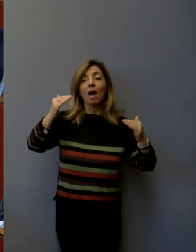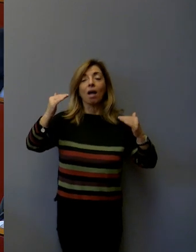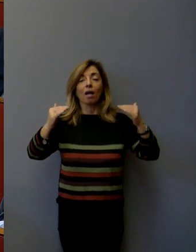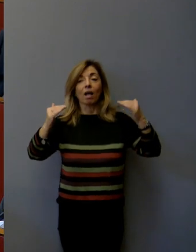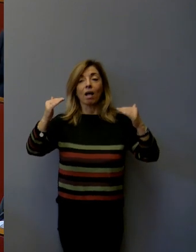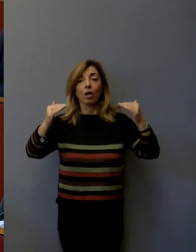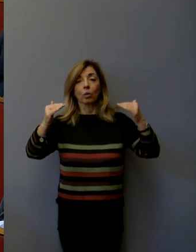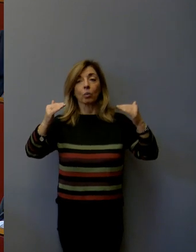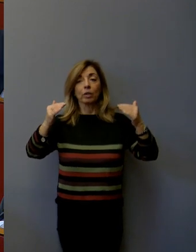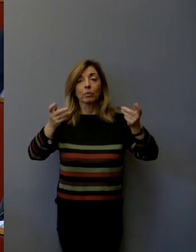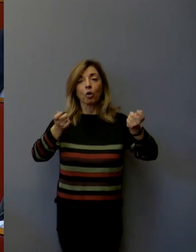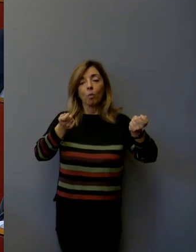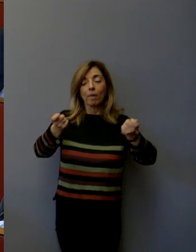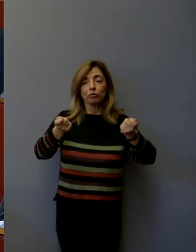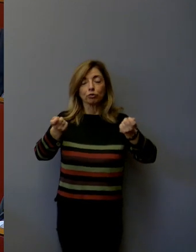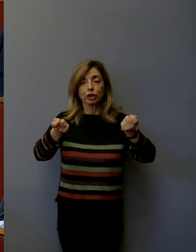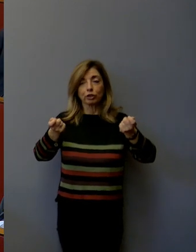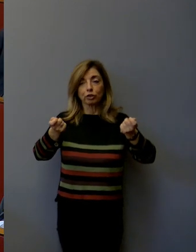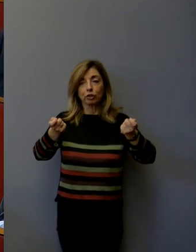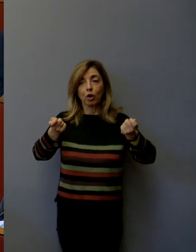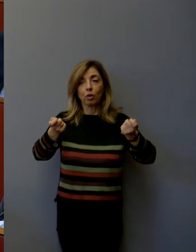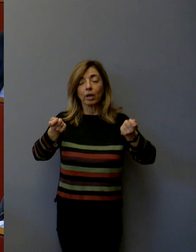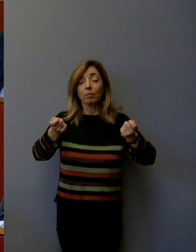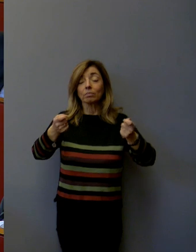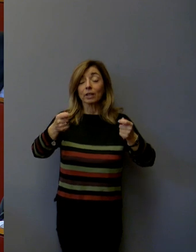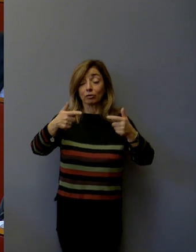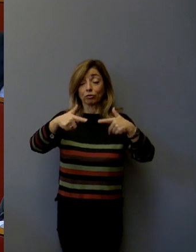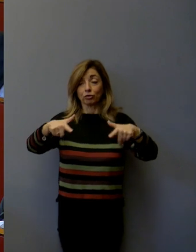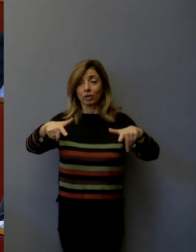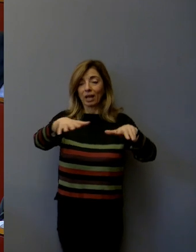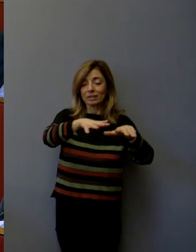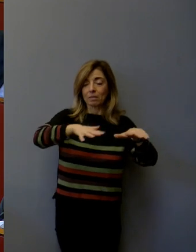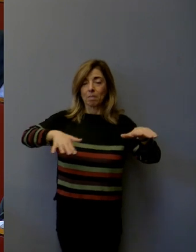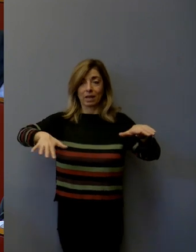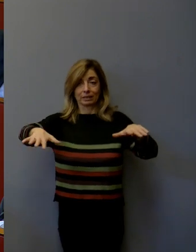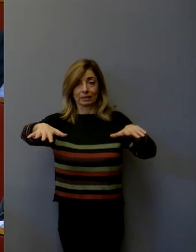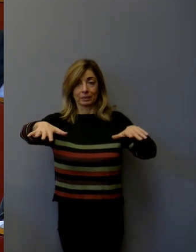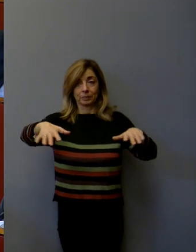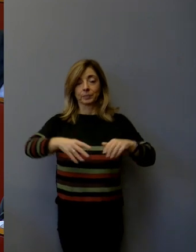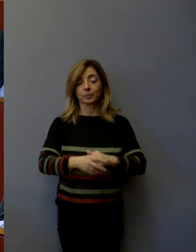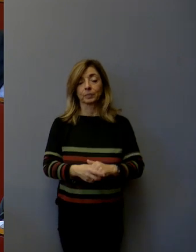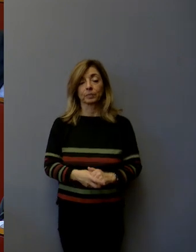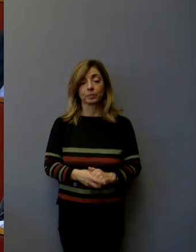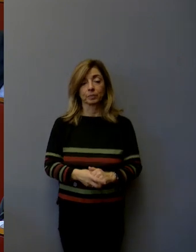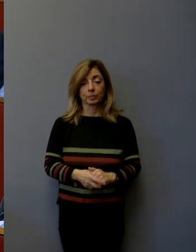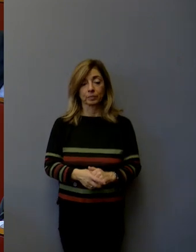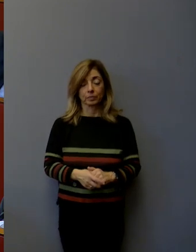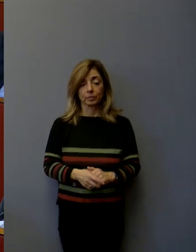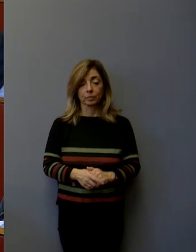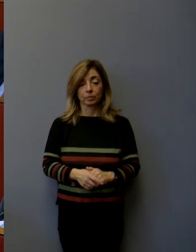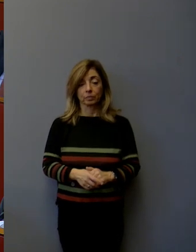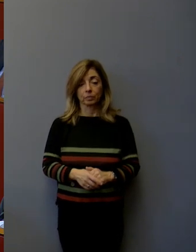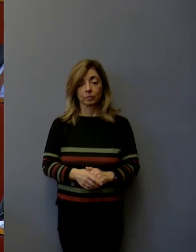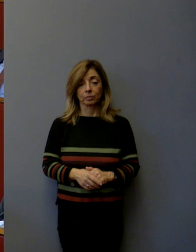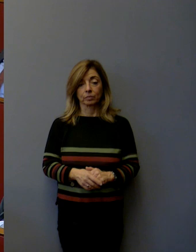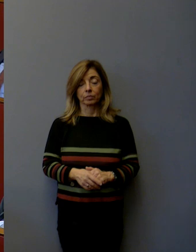comprensione delle priorità di questa città rispetto agli spazi Allora fatto un po' una minima introduzione